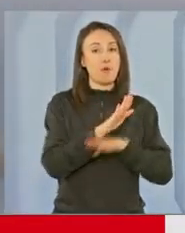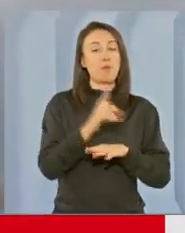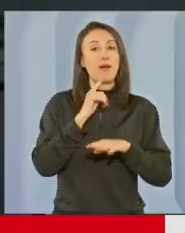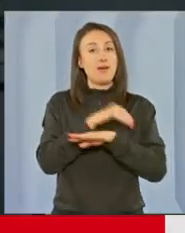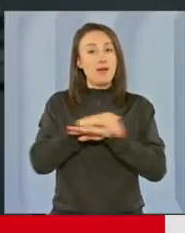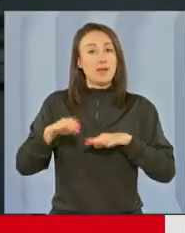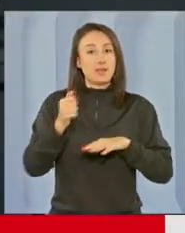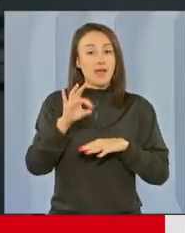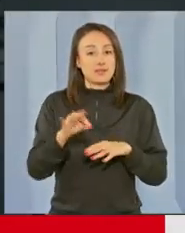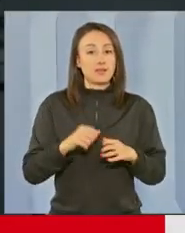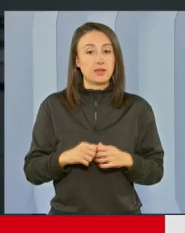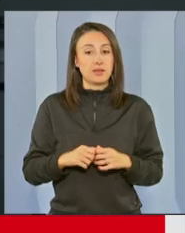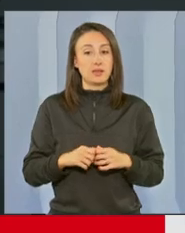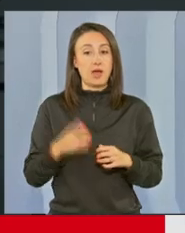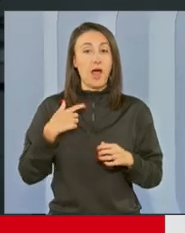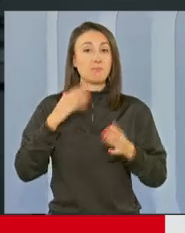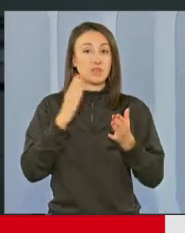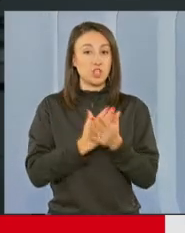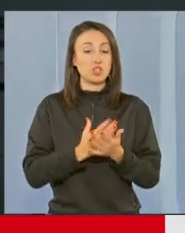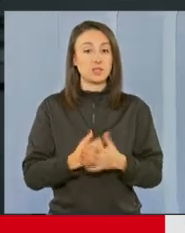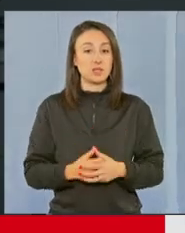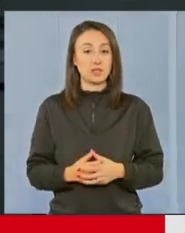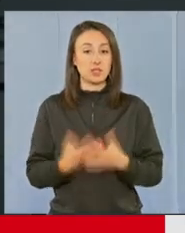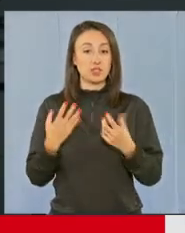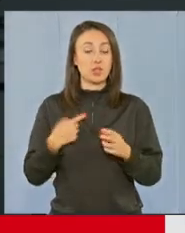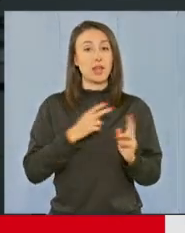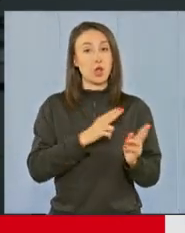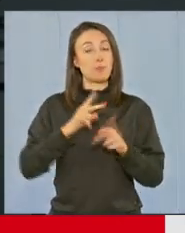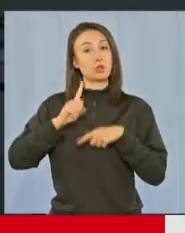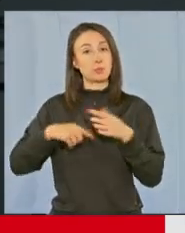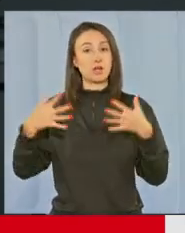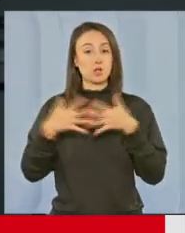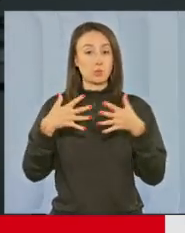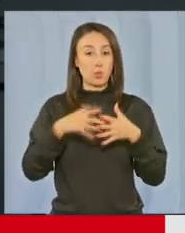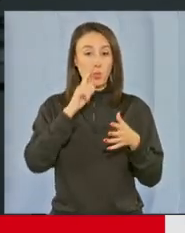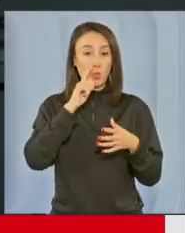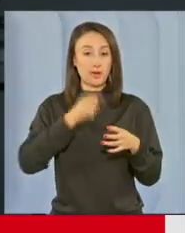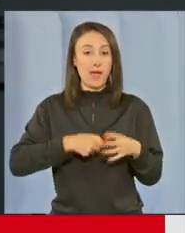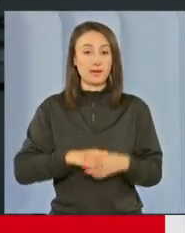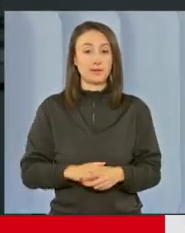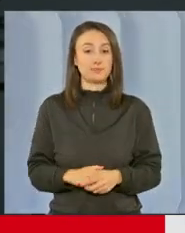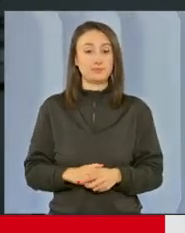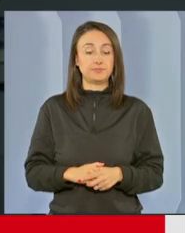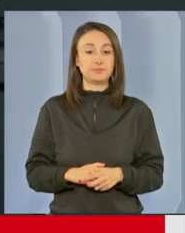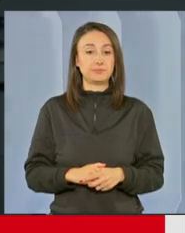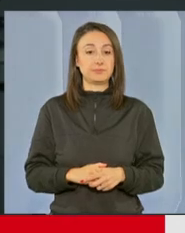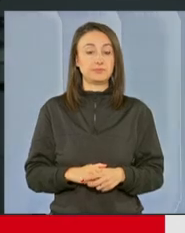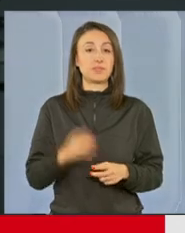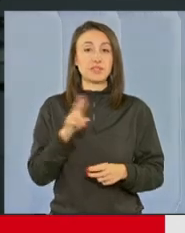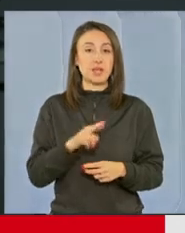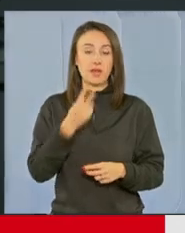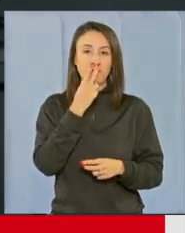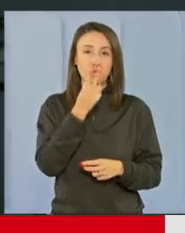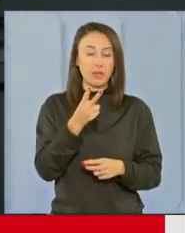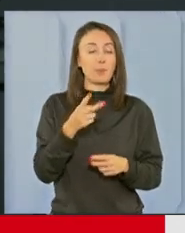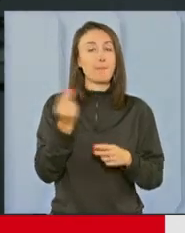granița de est. La nivel de NATO am decis, ceea ce era firesc după războiul din Ucraina, după războiul Rusiei în Ucraina, să revizităm